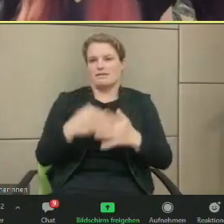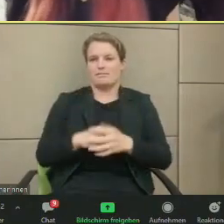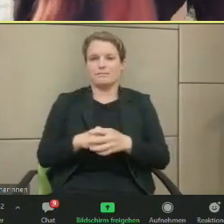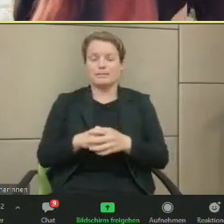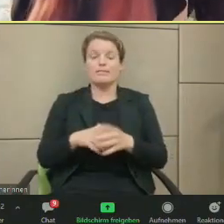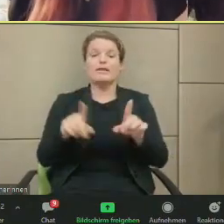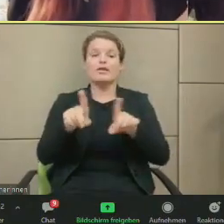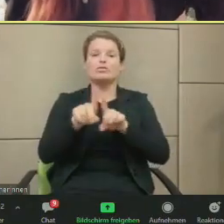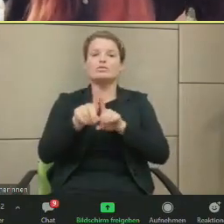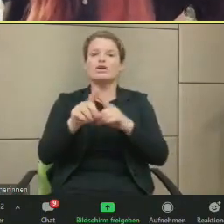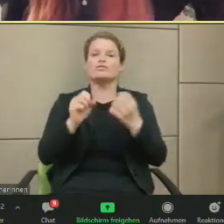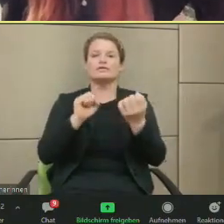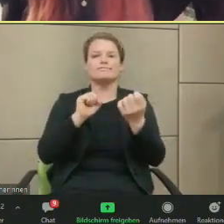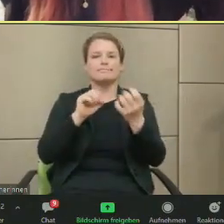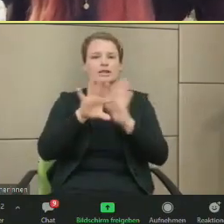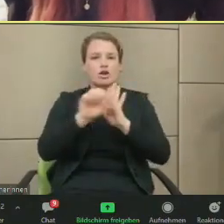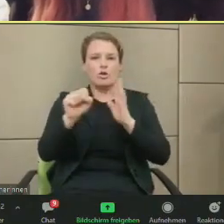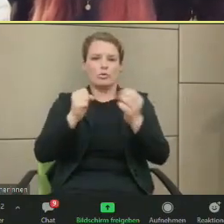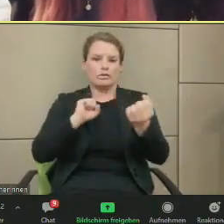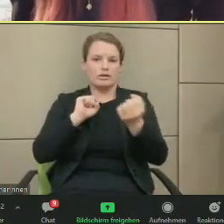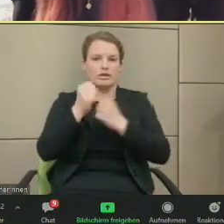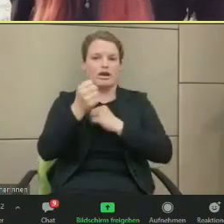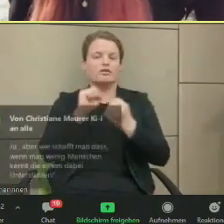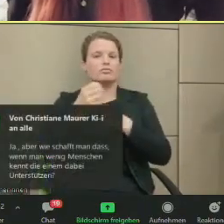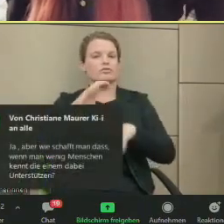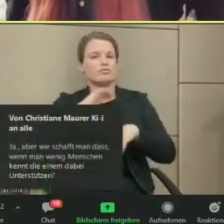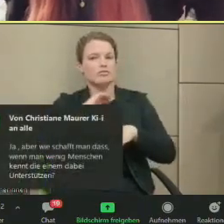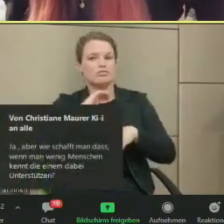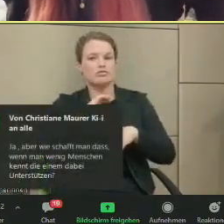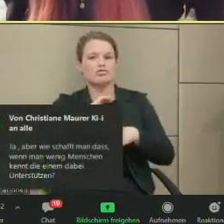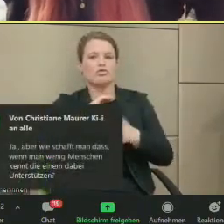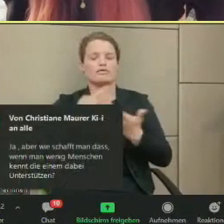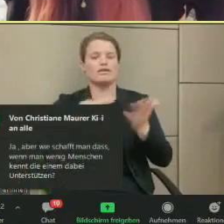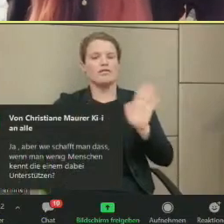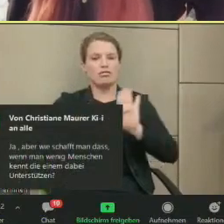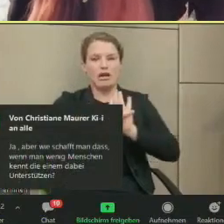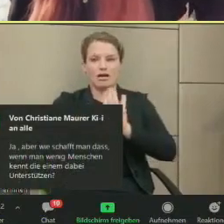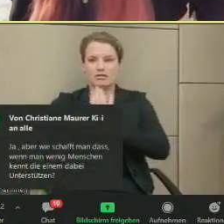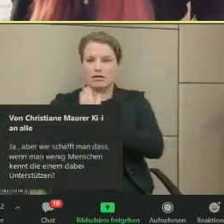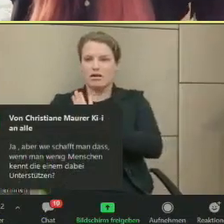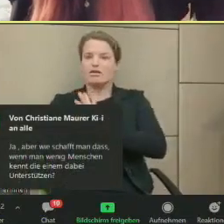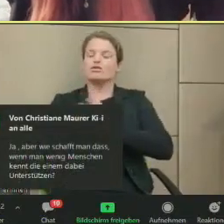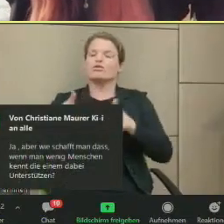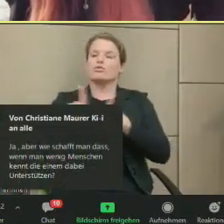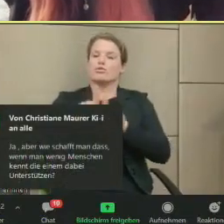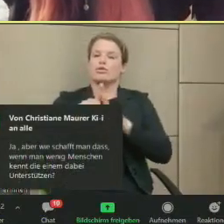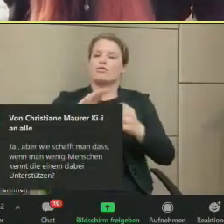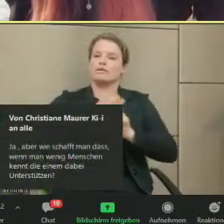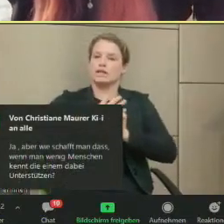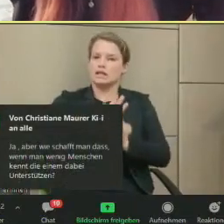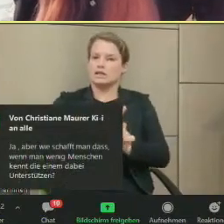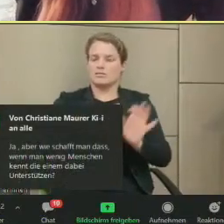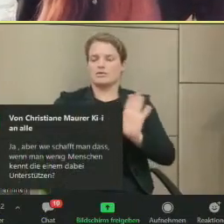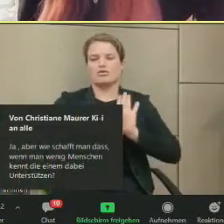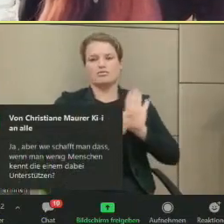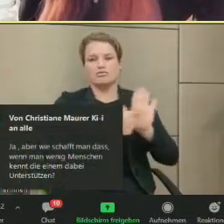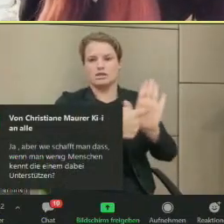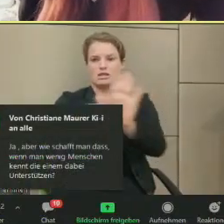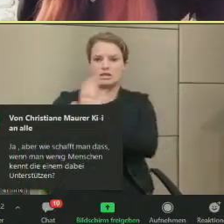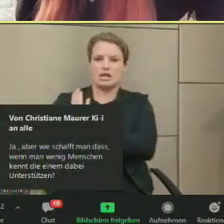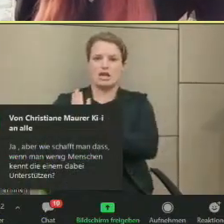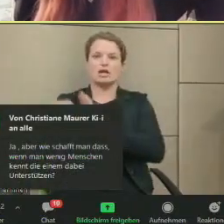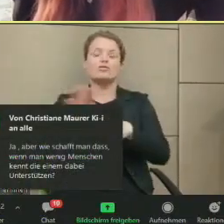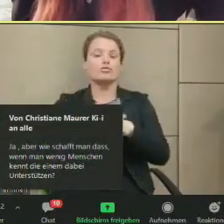Und Online-Aktivismus hat auch die Chance, verschiedene Arten von Benachteiligung und Diskriminierung aufzuzeigen, eben zum Beispiel, wenn es um das